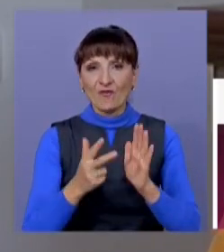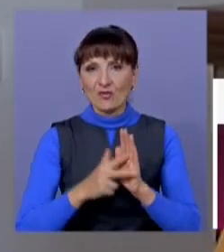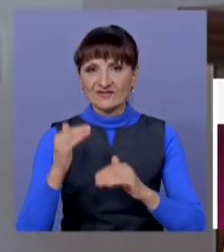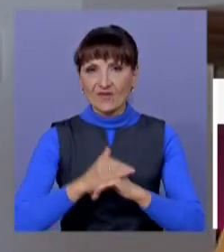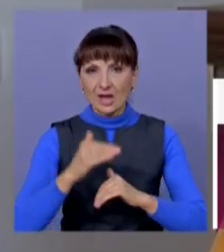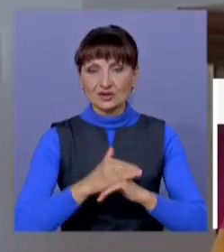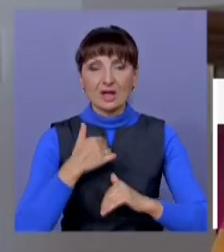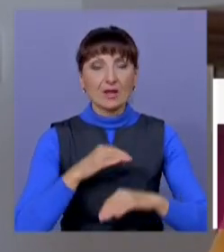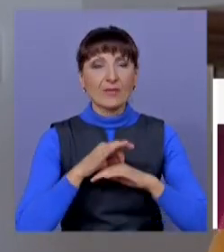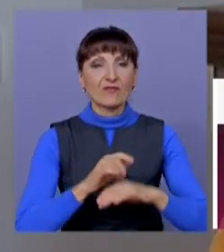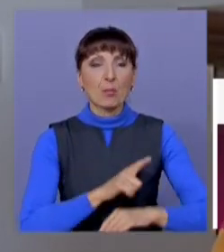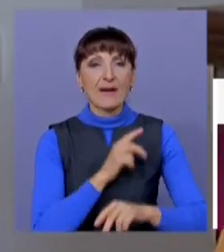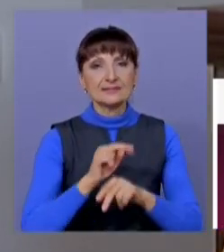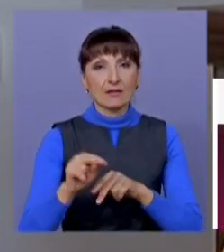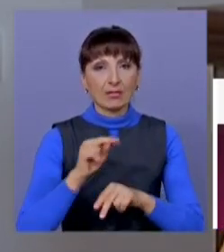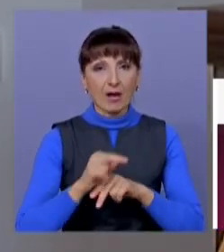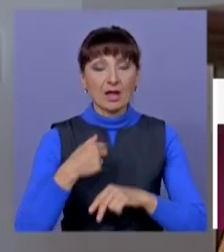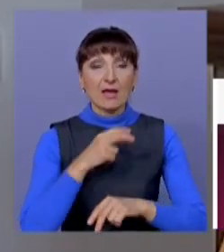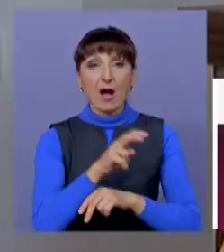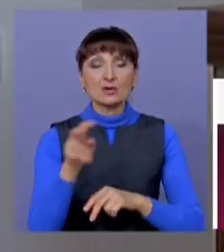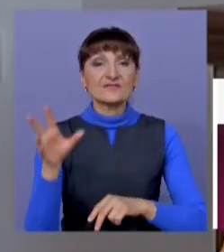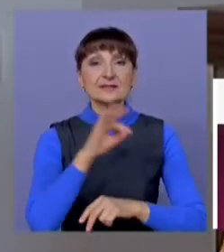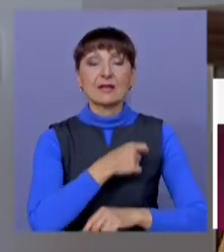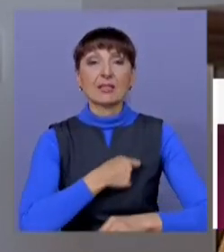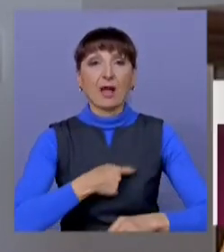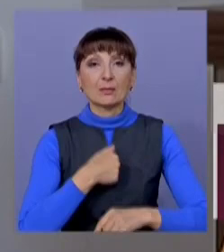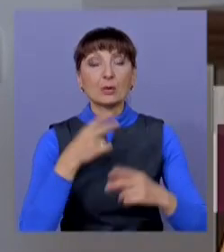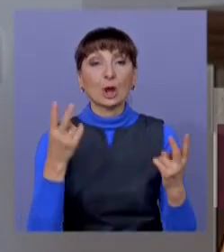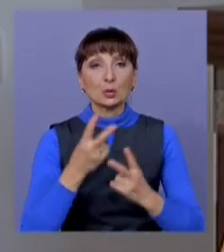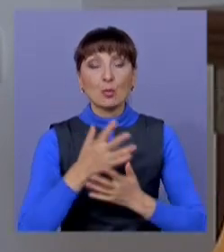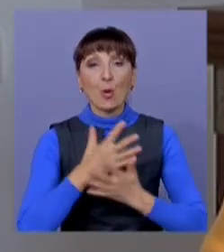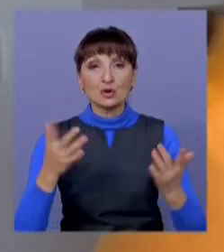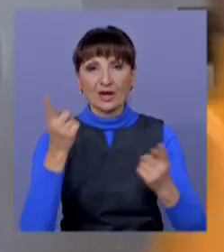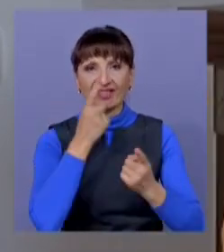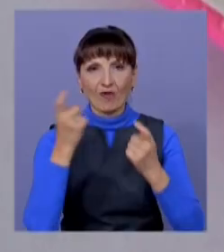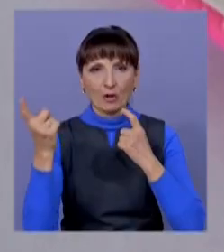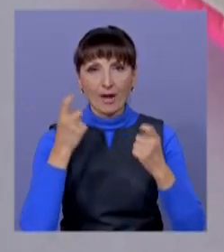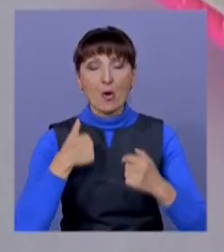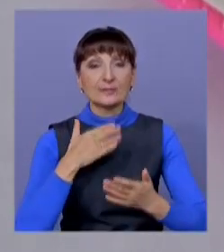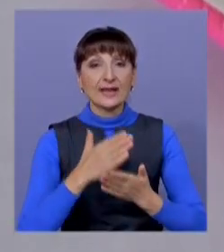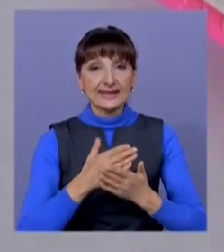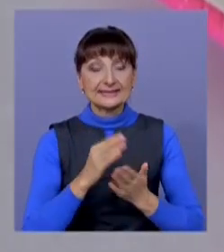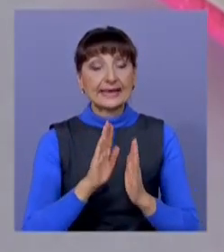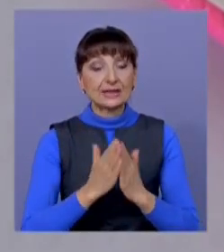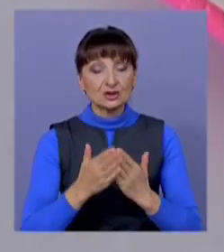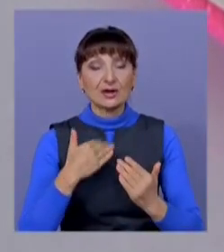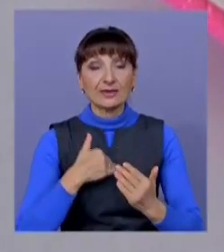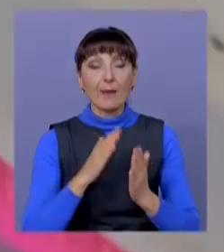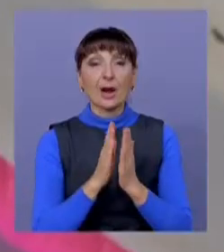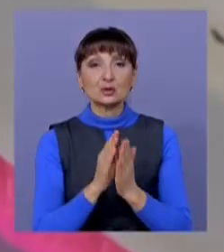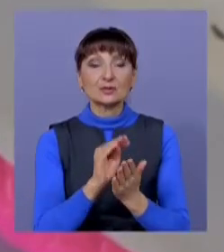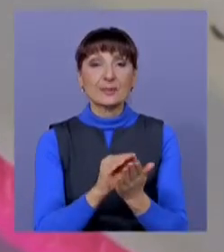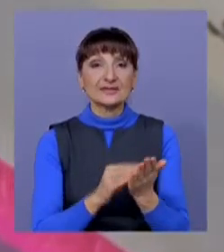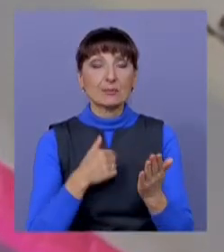нам проводят мастер-классы я хожу ко всем тренерам потому что мне нужно больше информации у меня есть такая книжка где я прошу написать